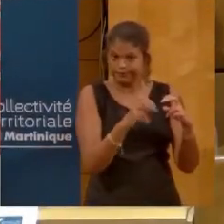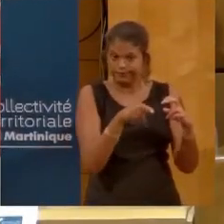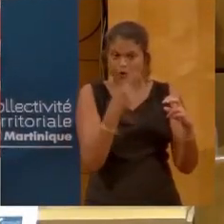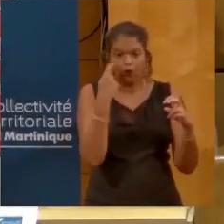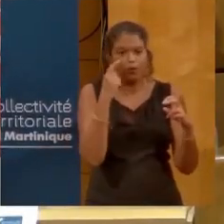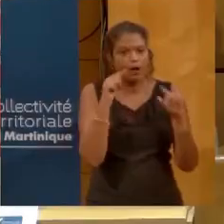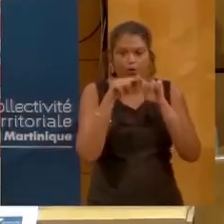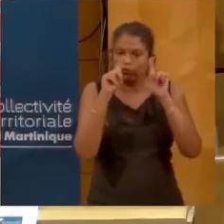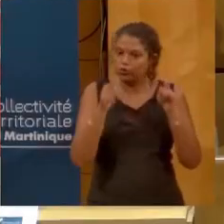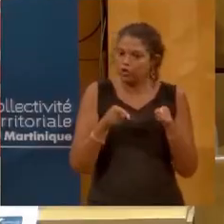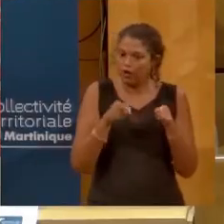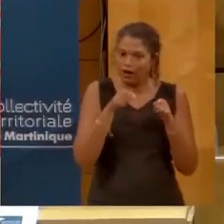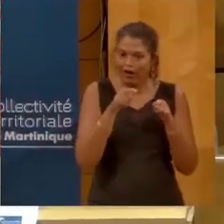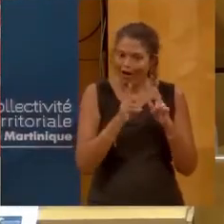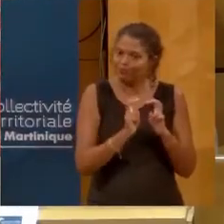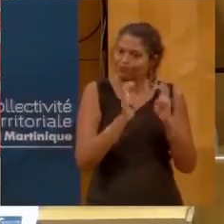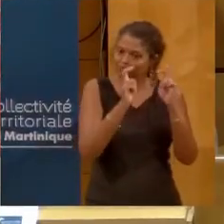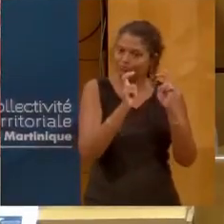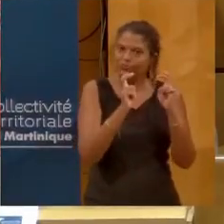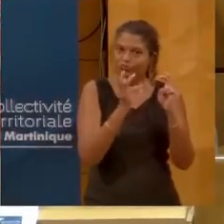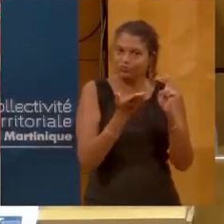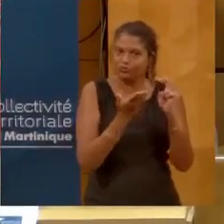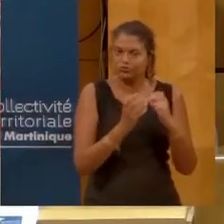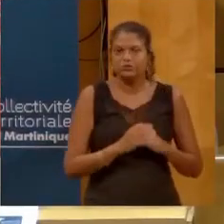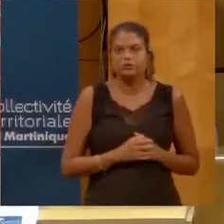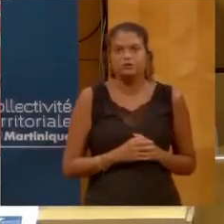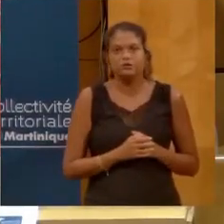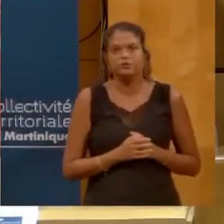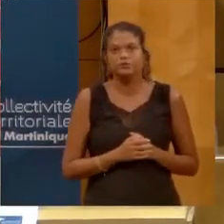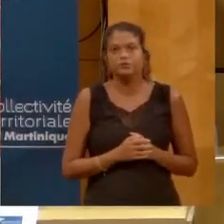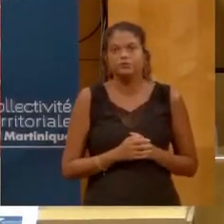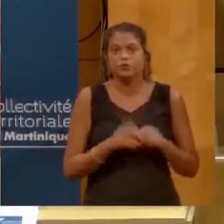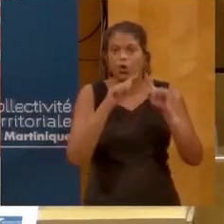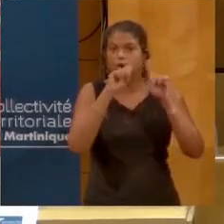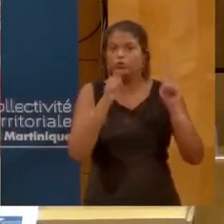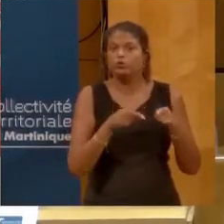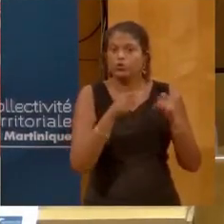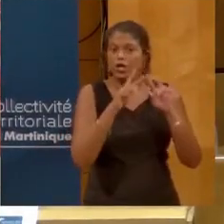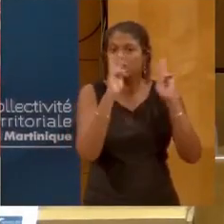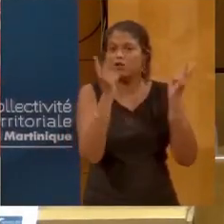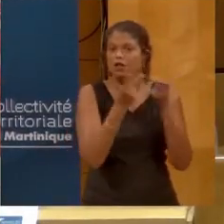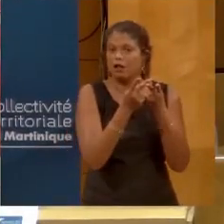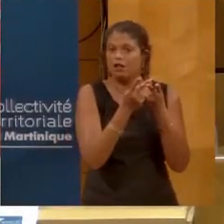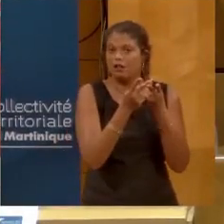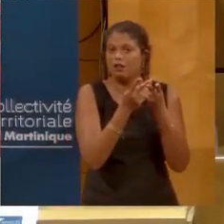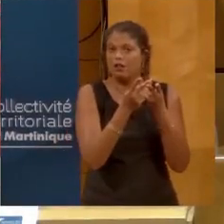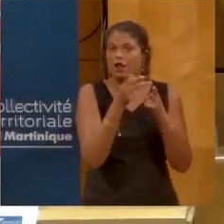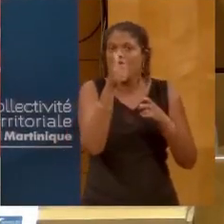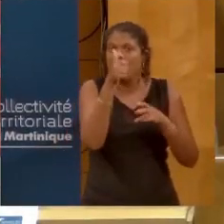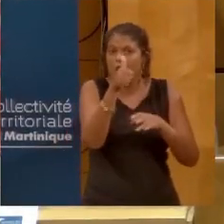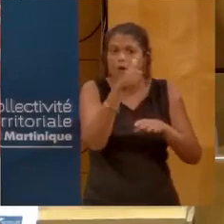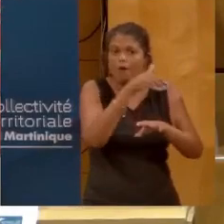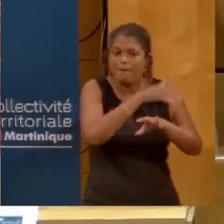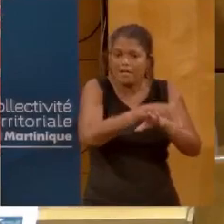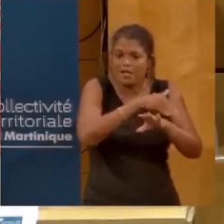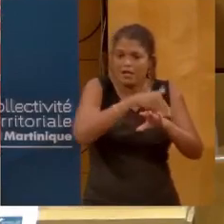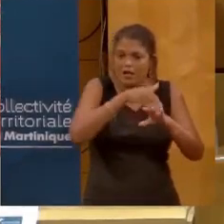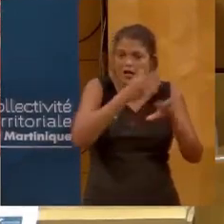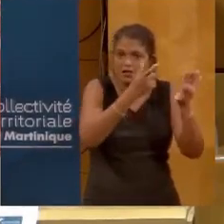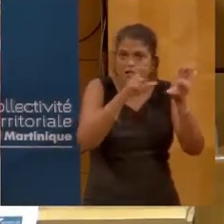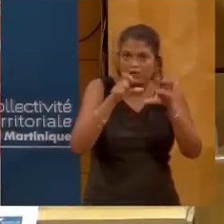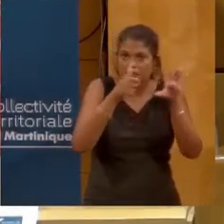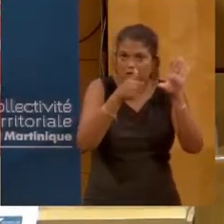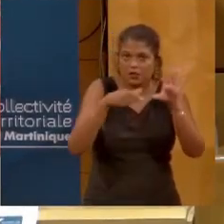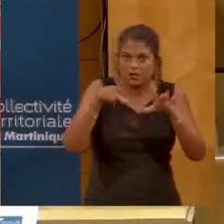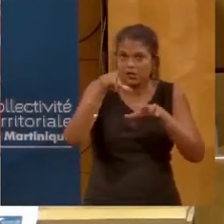budget. Parce que le budget général est porté à 1 773